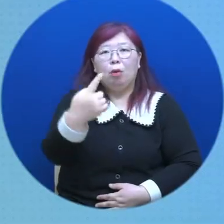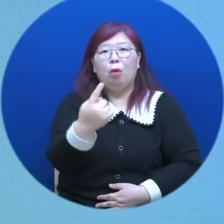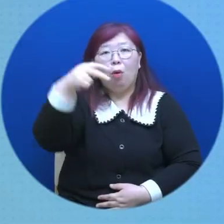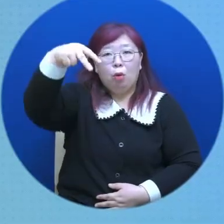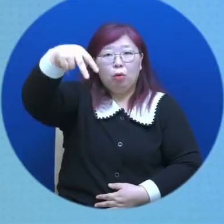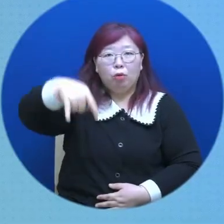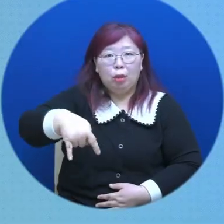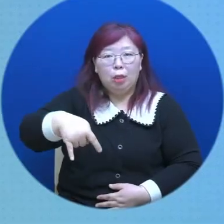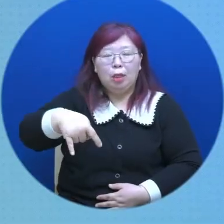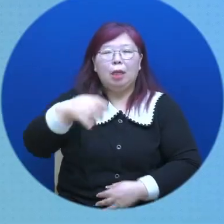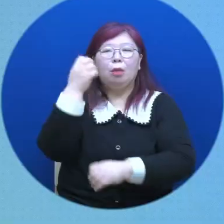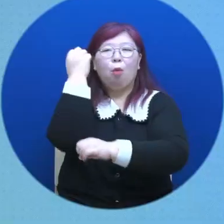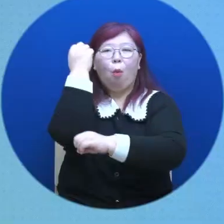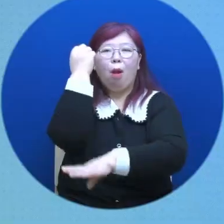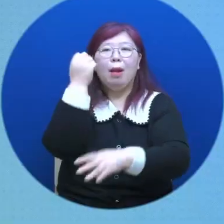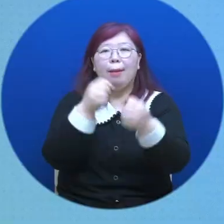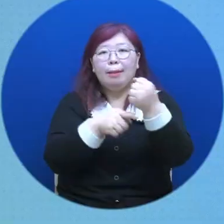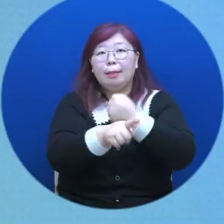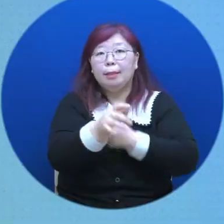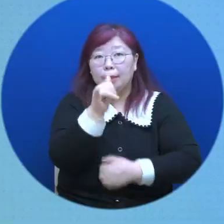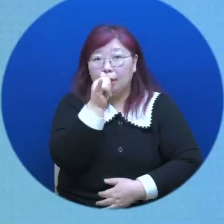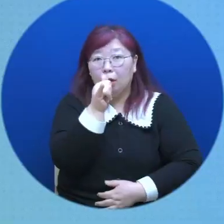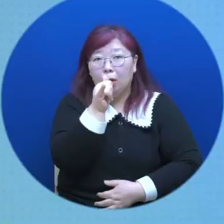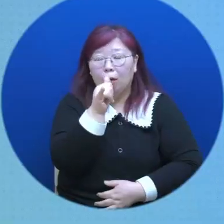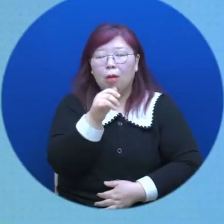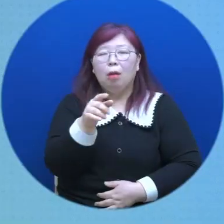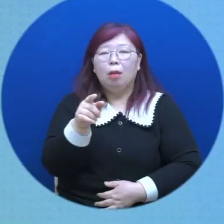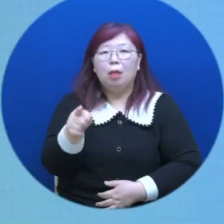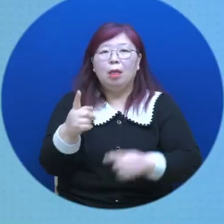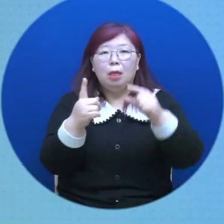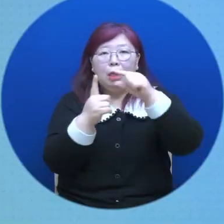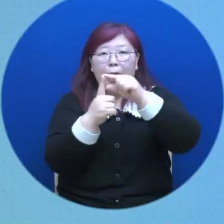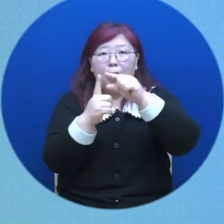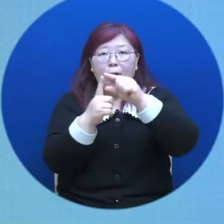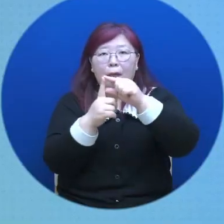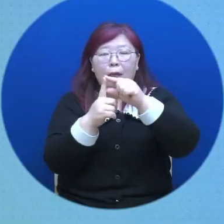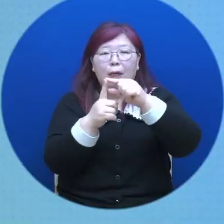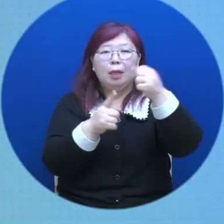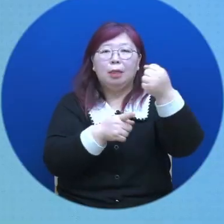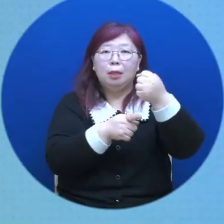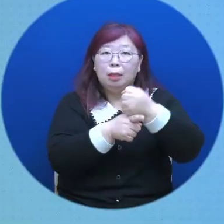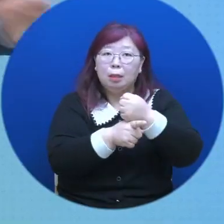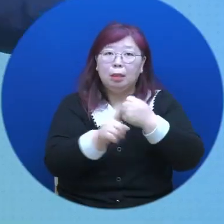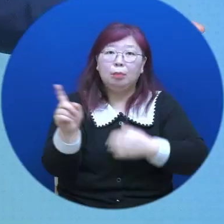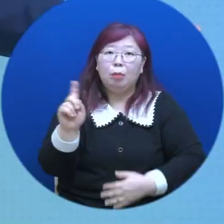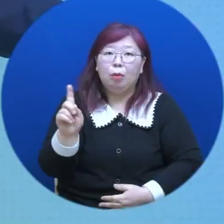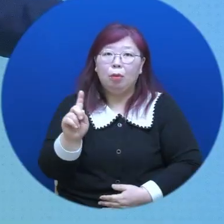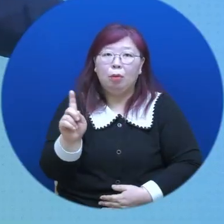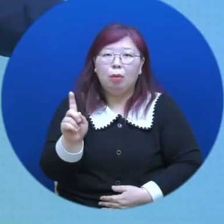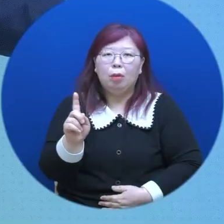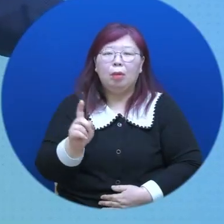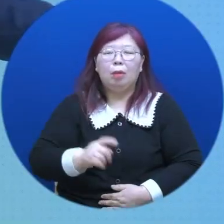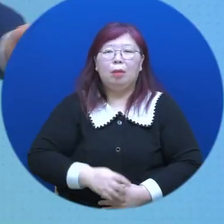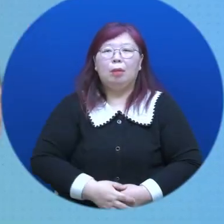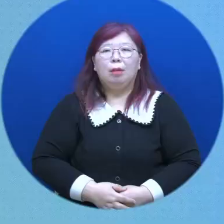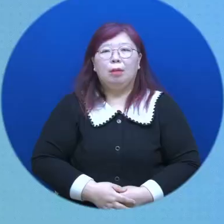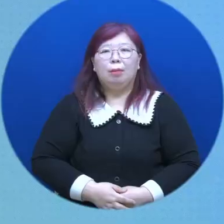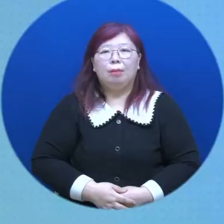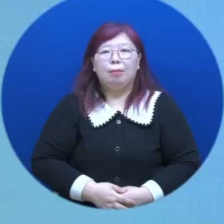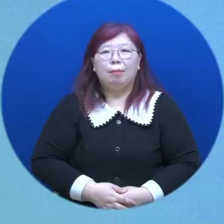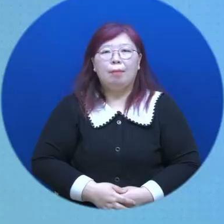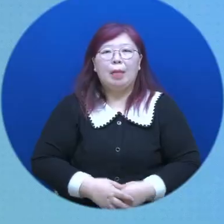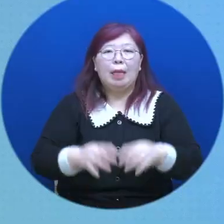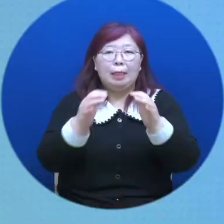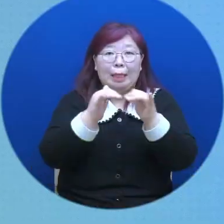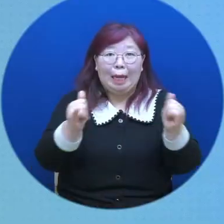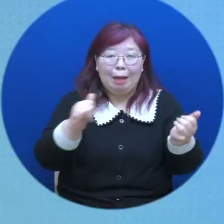하는 단어를 씁니다. 그러면 이 세우 에트 로시라고 하는 이 뜻은 무엇일까요? 사람의